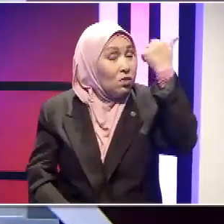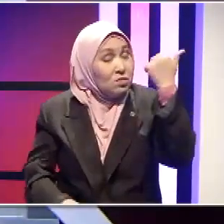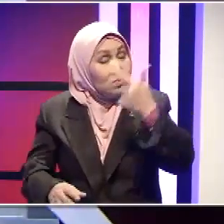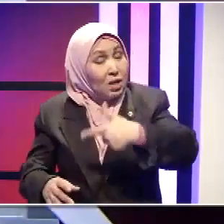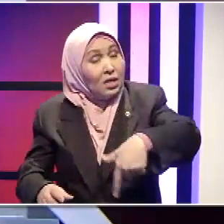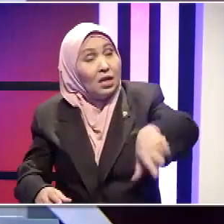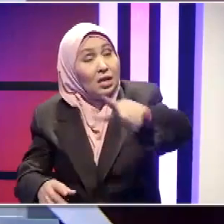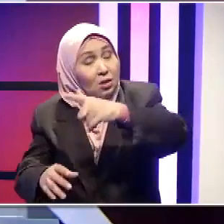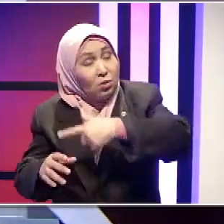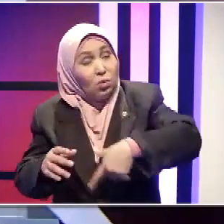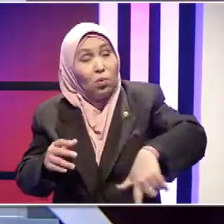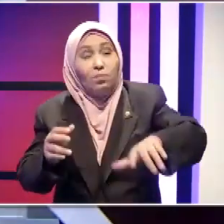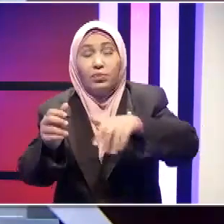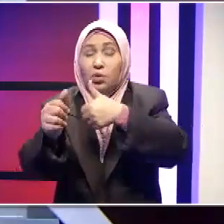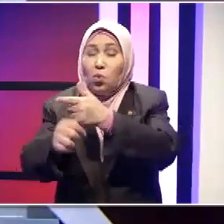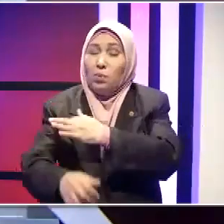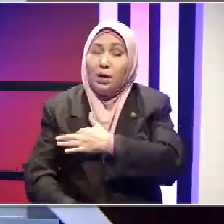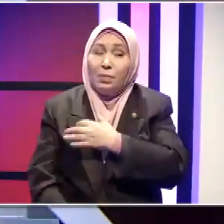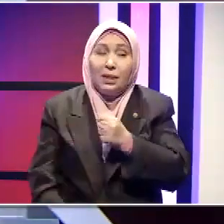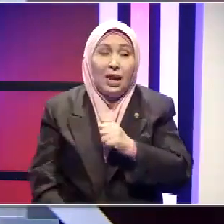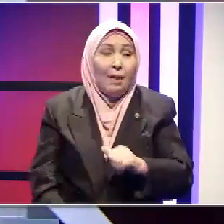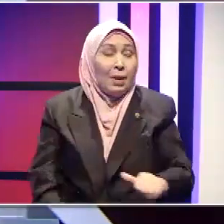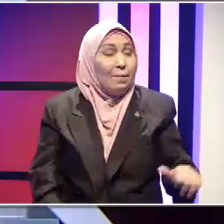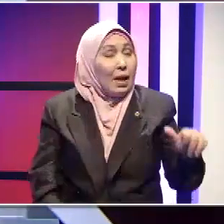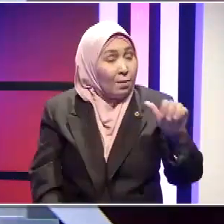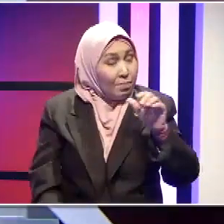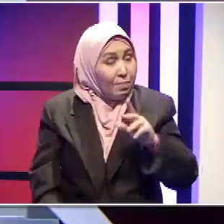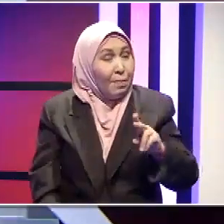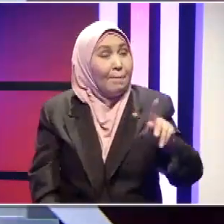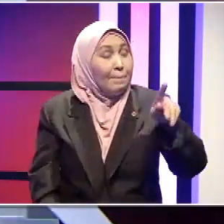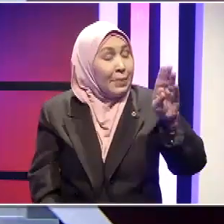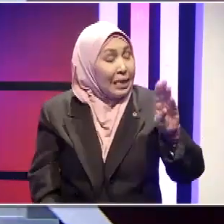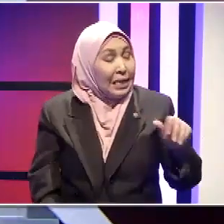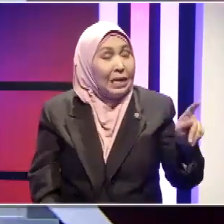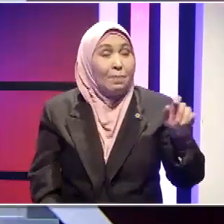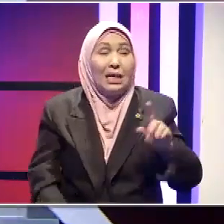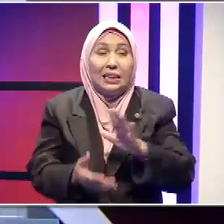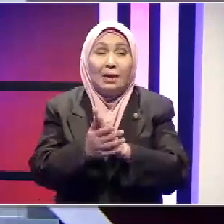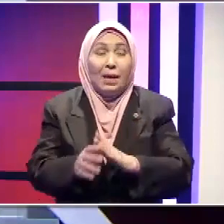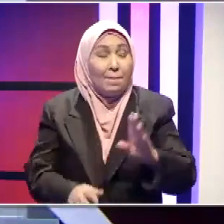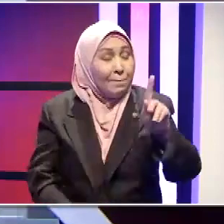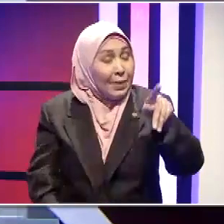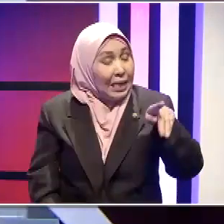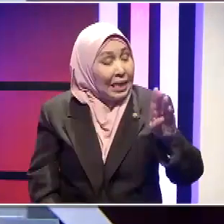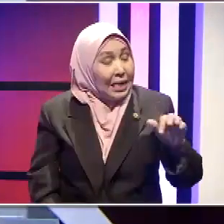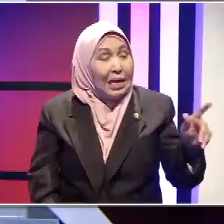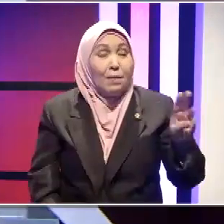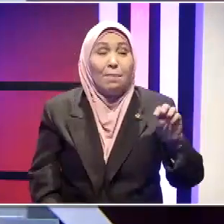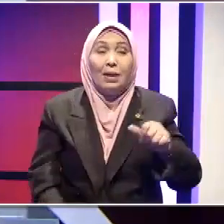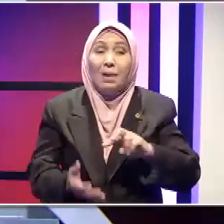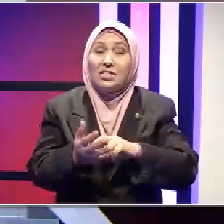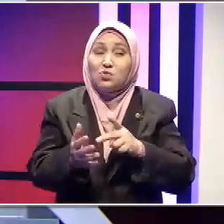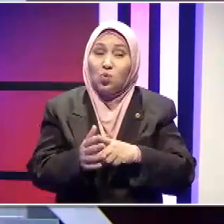itu dia ikut beimaan ya bukan Bil iman dan surah al-hujurat pilih Iman tapi di sini Iman maksudnya